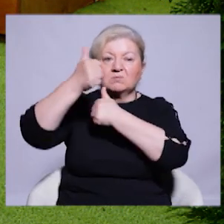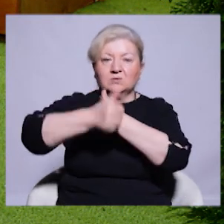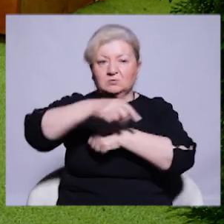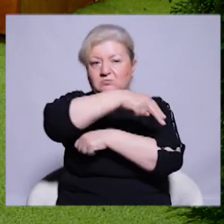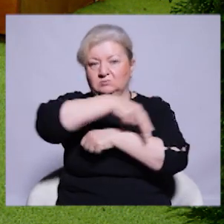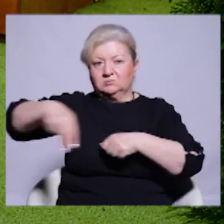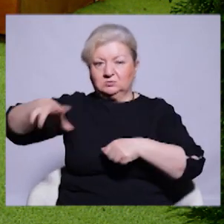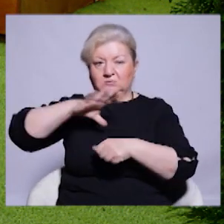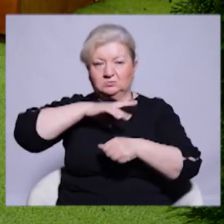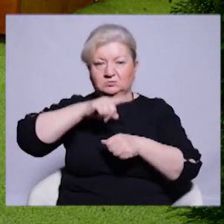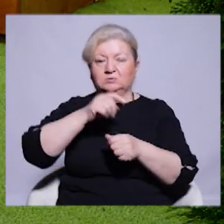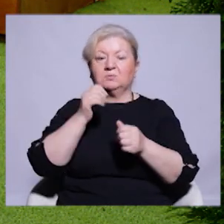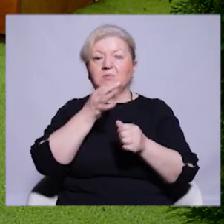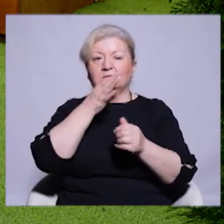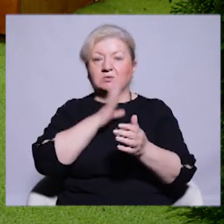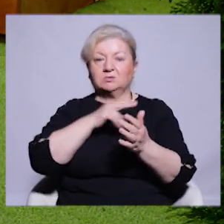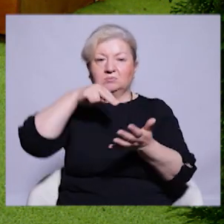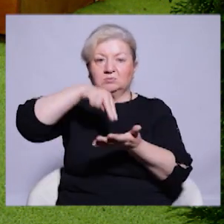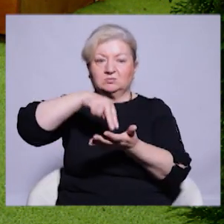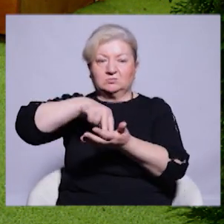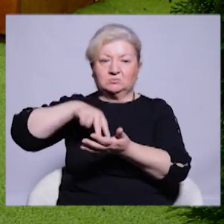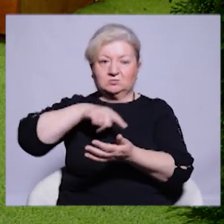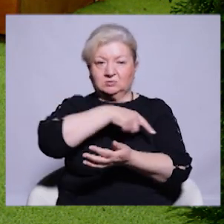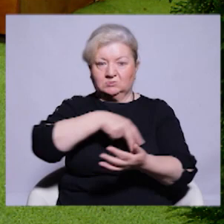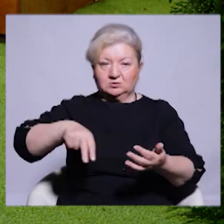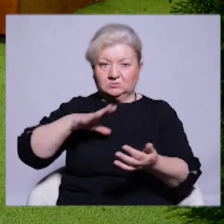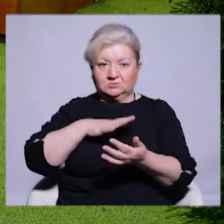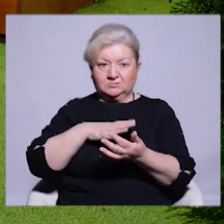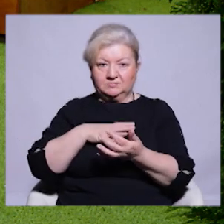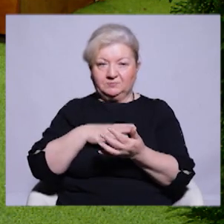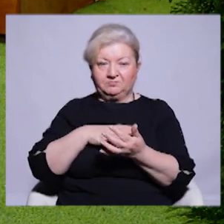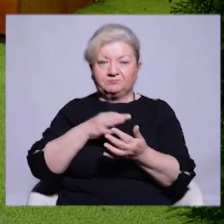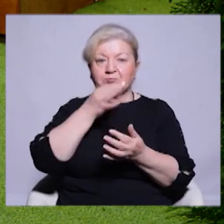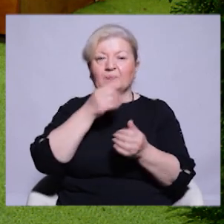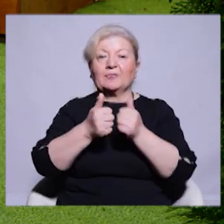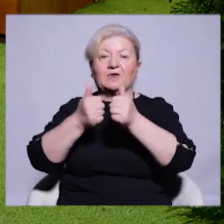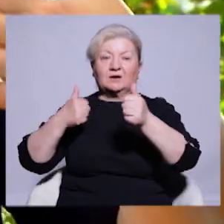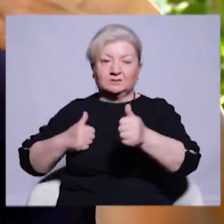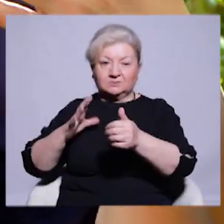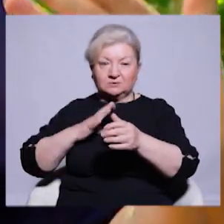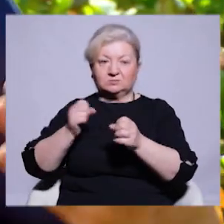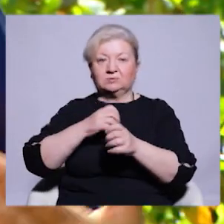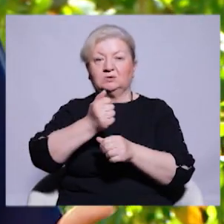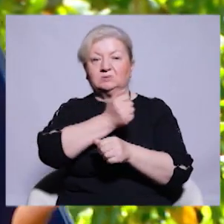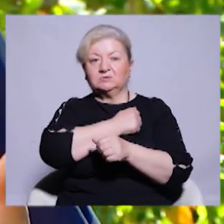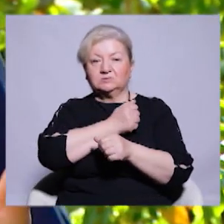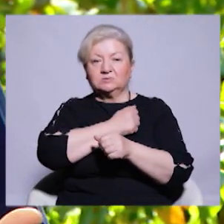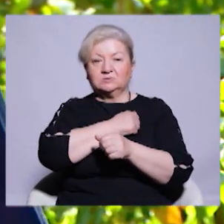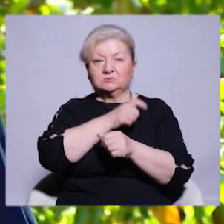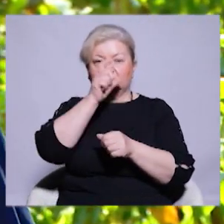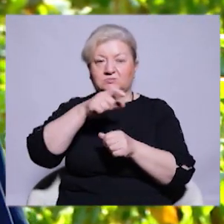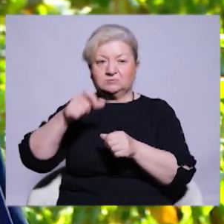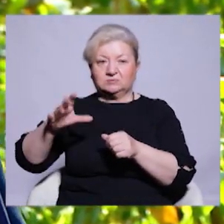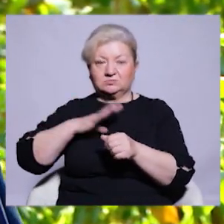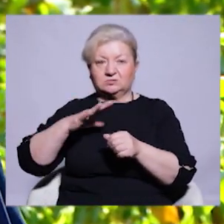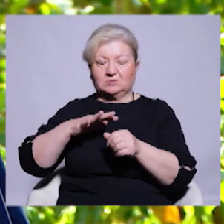კარგად შეიარაღებული ქვეითნი. ქვეითნის შემდეგ მოდიოდა სამეფო ლაშქარი მოსახლეობიდან, ქუძე